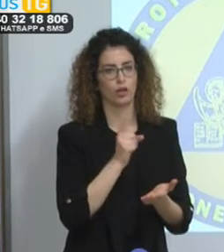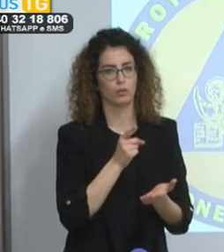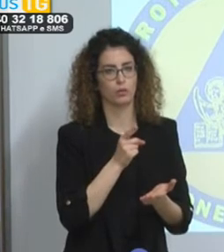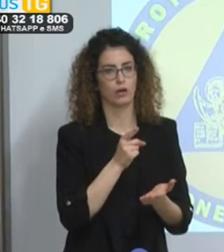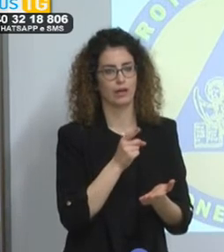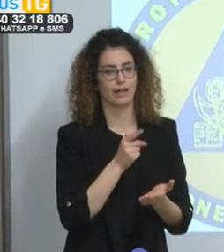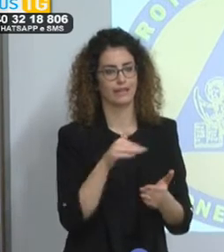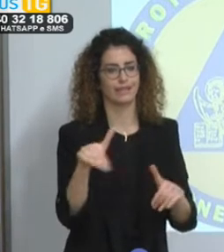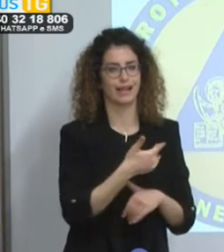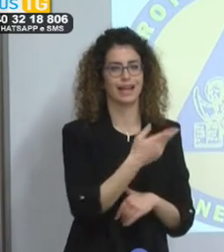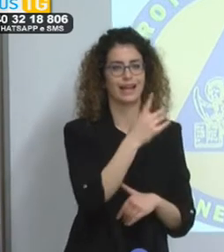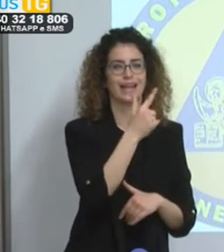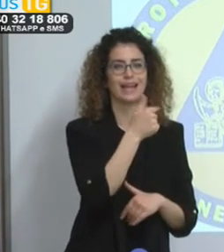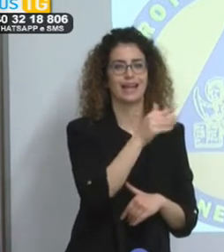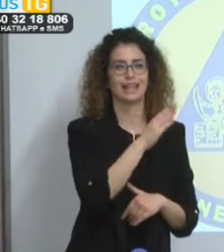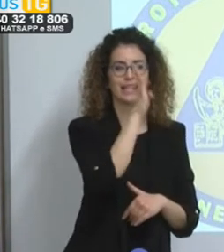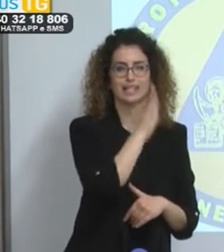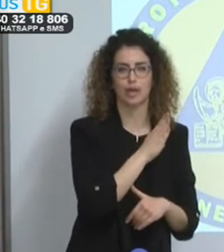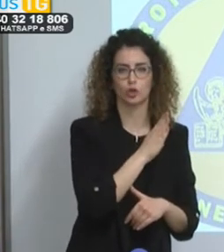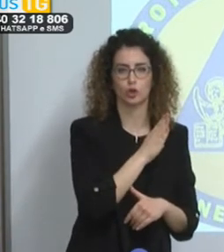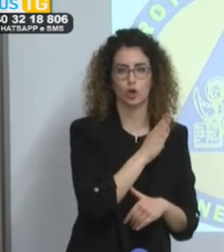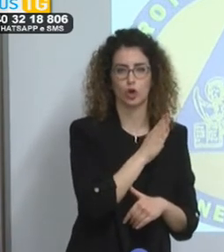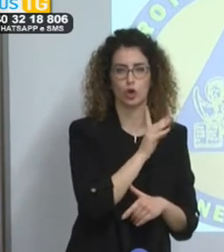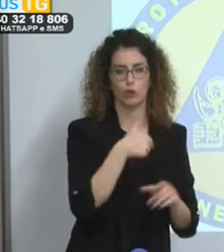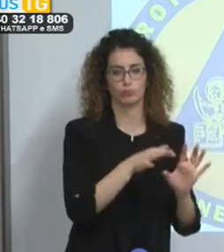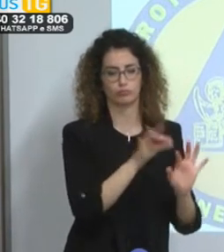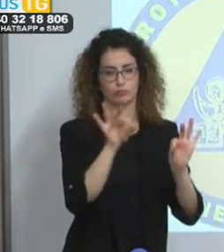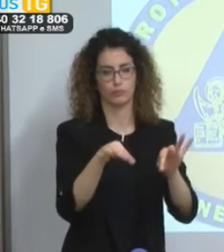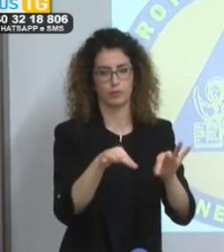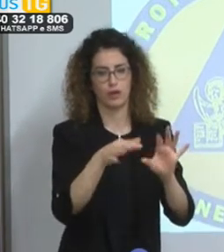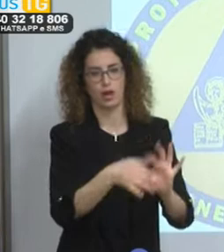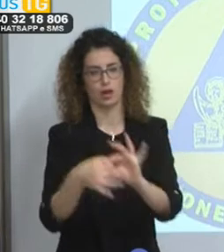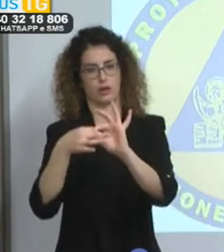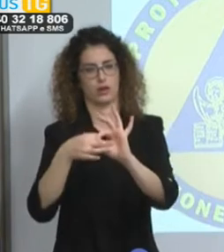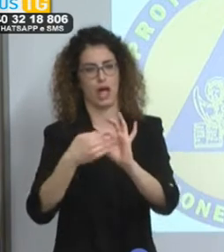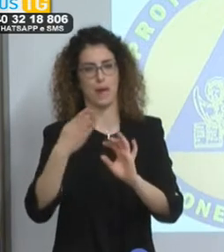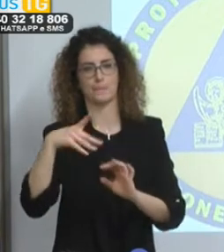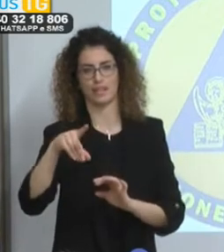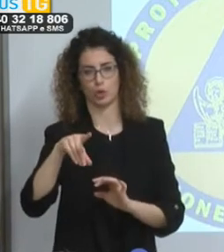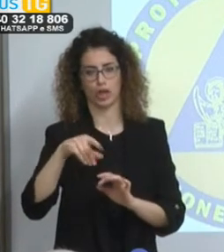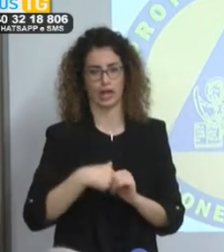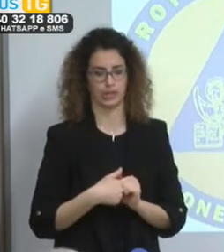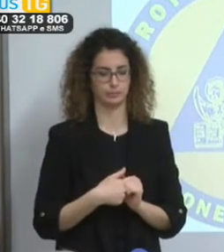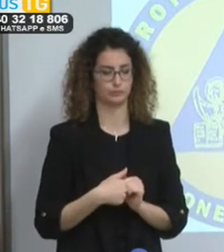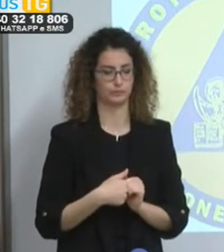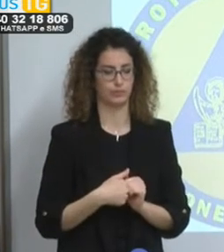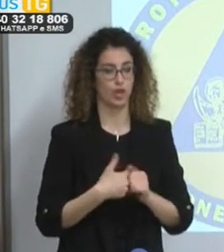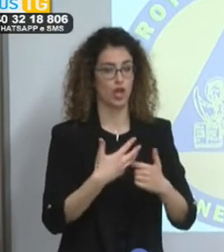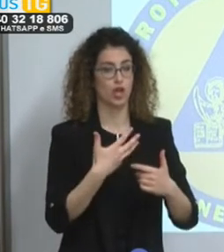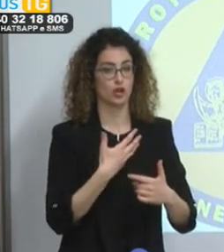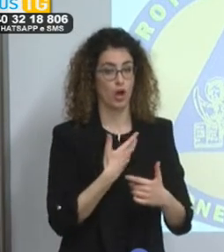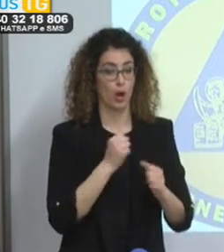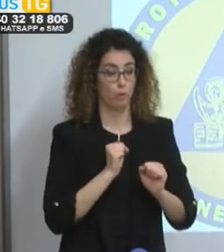del Santo verso Loria, realizzare quel tratto e poi congiungerlo con la Pedemontana. C'è qualche possibilità